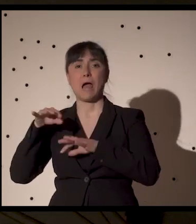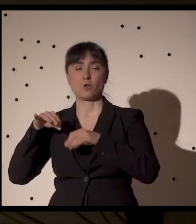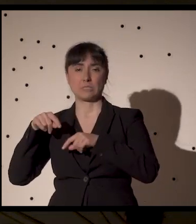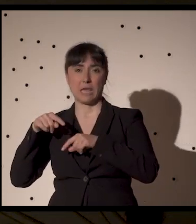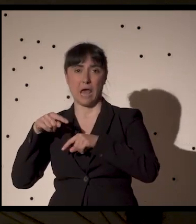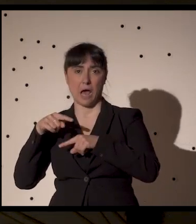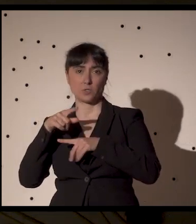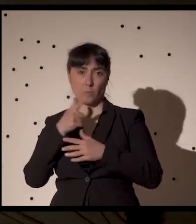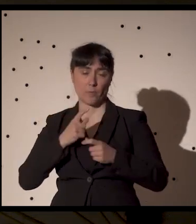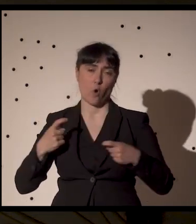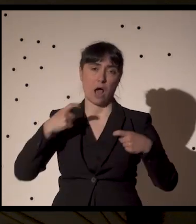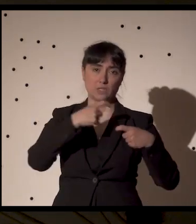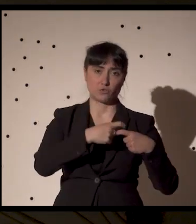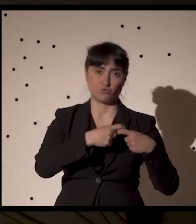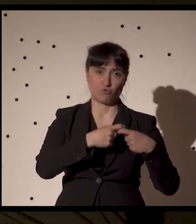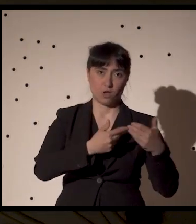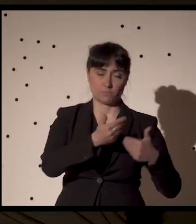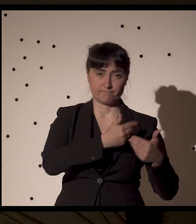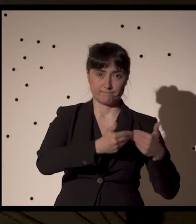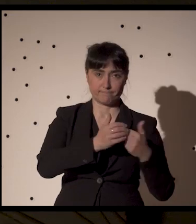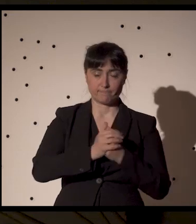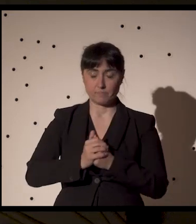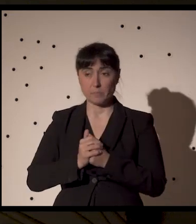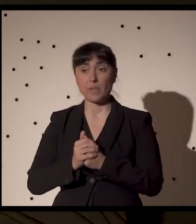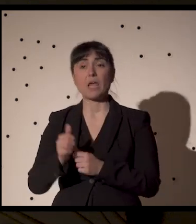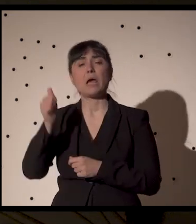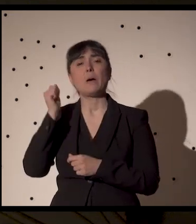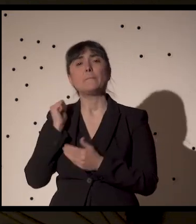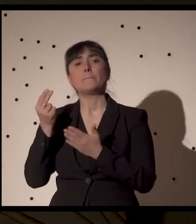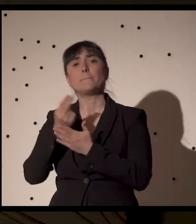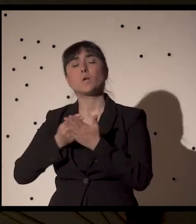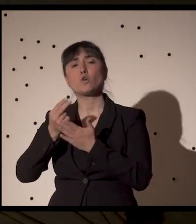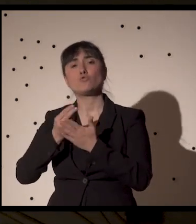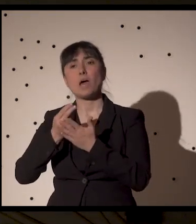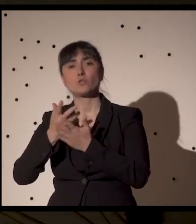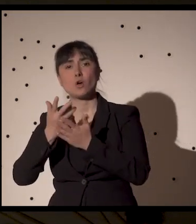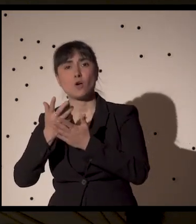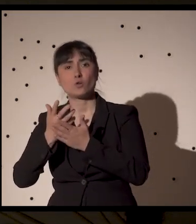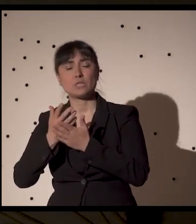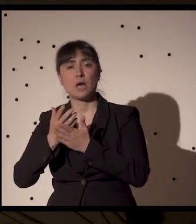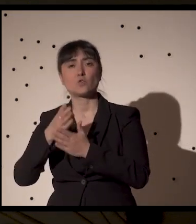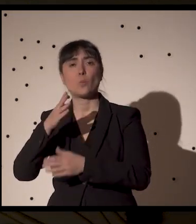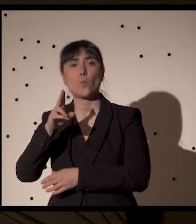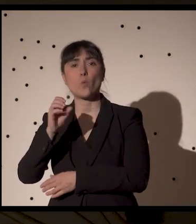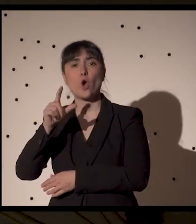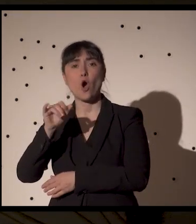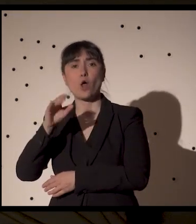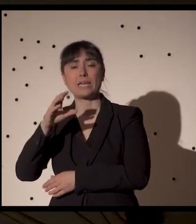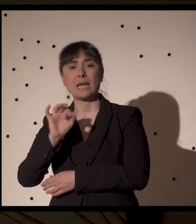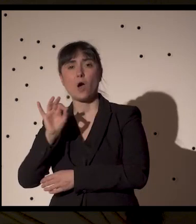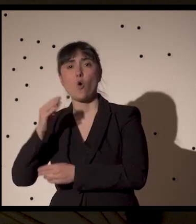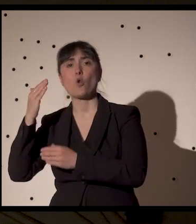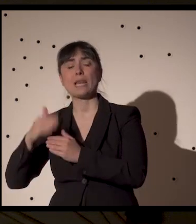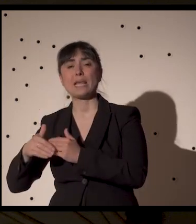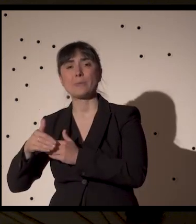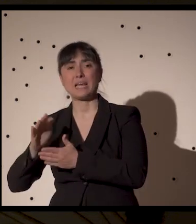unlock the City che era il progetto di cui vi ho parlato prima ragionando di bucolika e di limited edition è un progetto invece